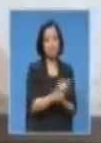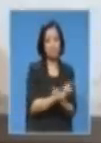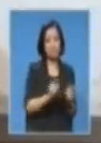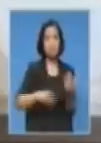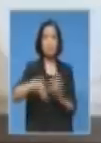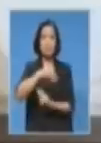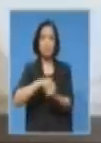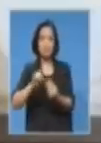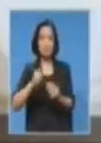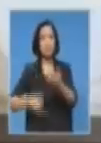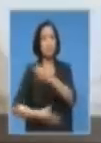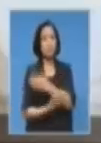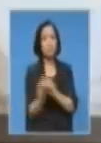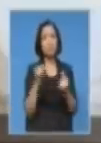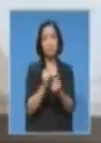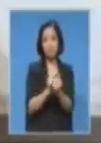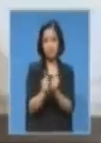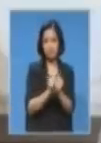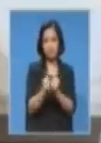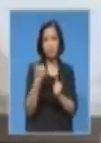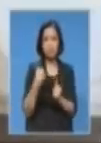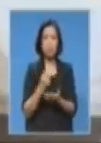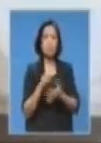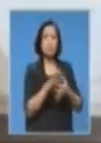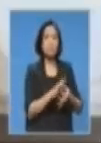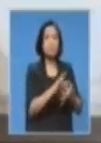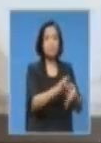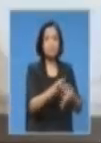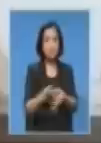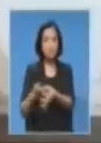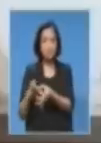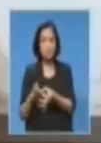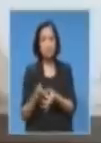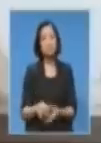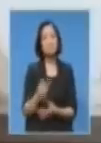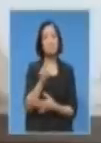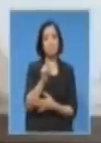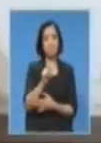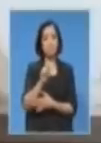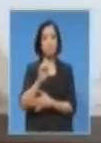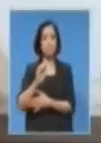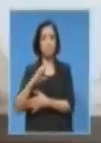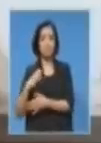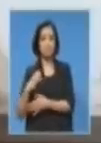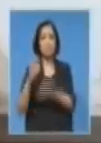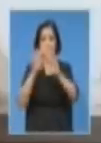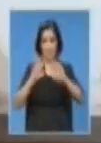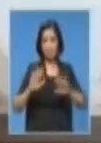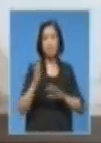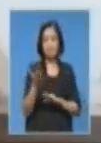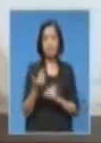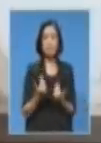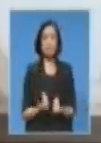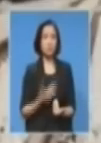จโอกาสในการแข่งขันแล้วก็ในเรื่องของการเชื่อมโยงโครงข่ายกับทางด้าน AEC นะครับในส่วนที่ผมจะนำเรีย